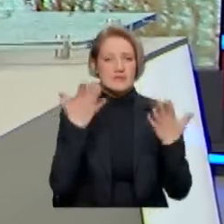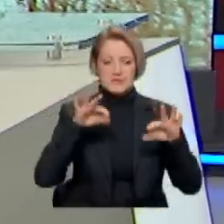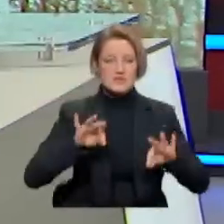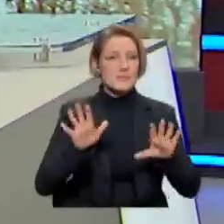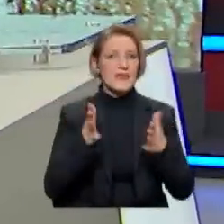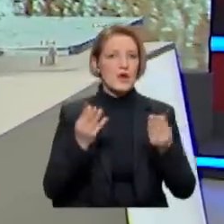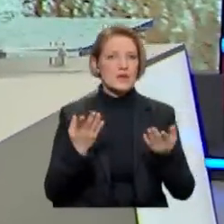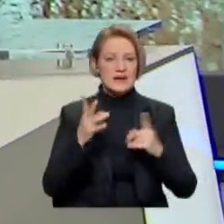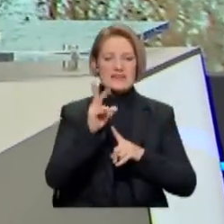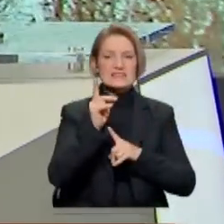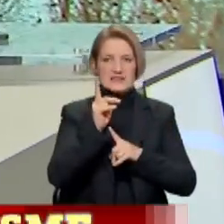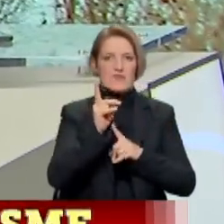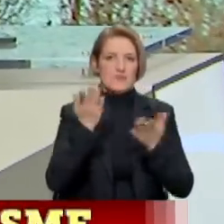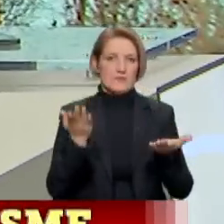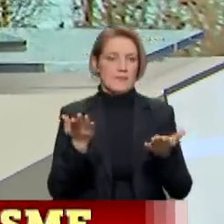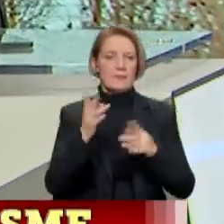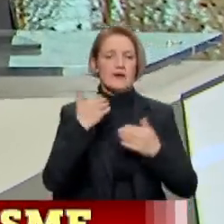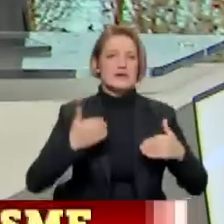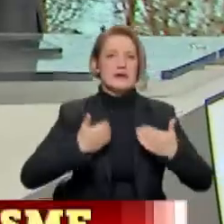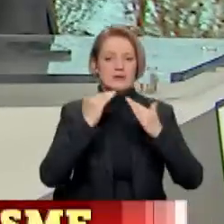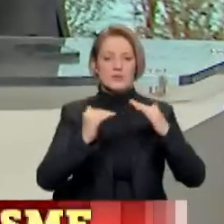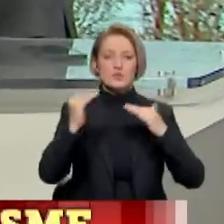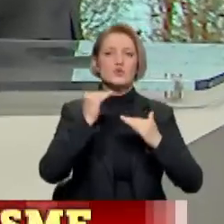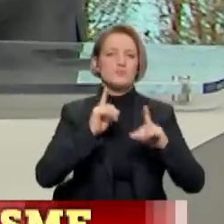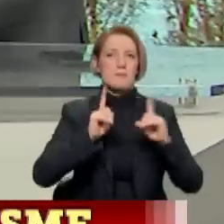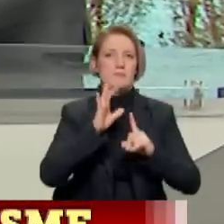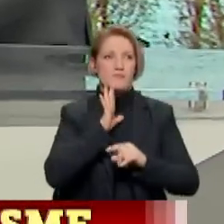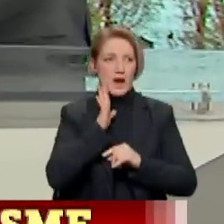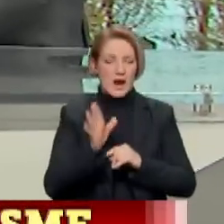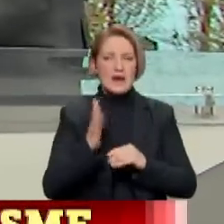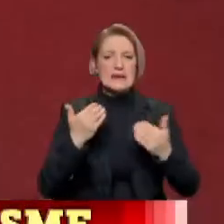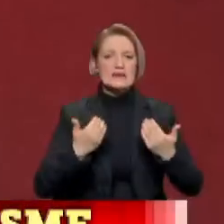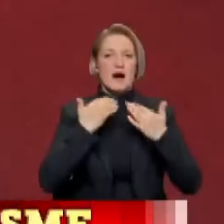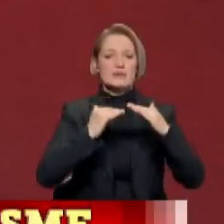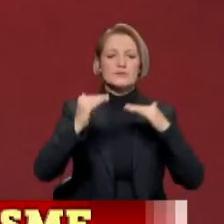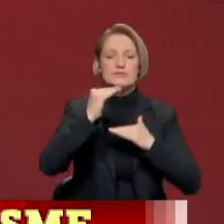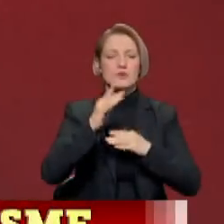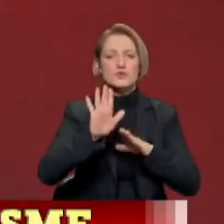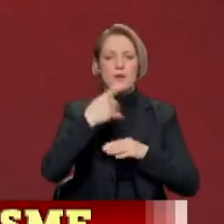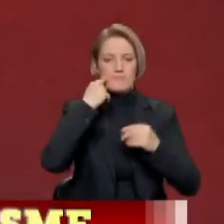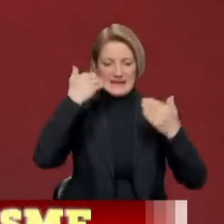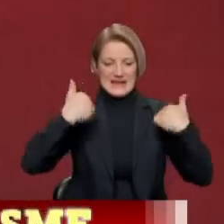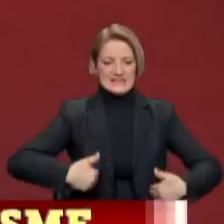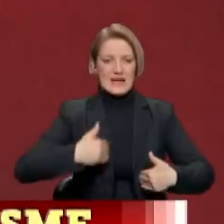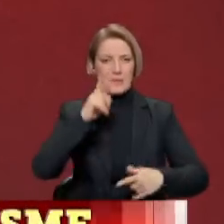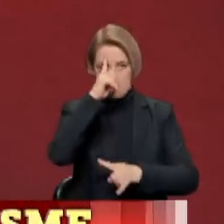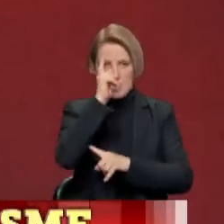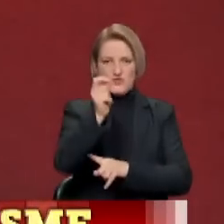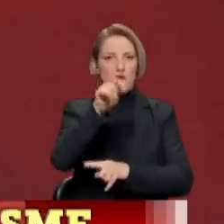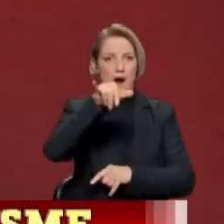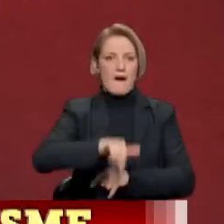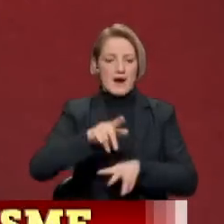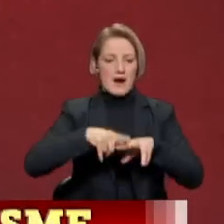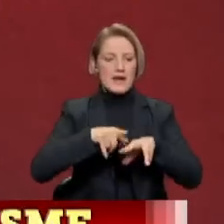olacak? İstinaf aşaması var. Yargıtay aşaması var. Ama Yargıtay'dan sonra bir de bireysel başvuru hakkı olarak